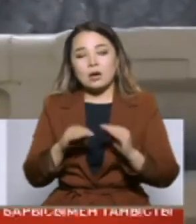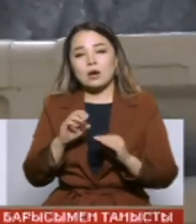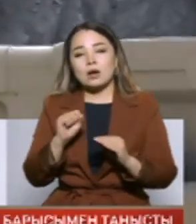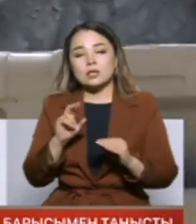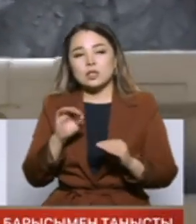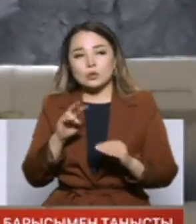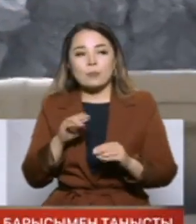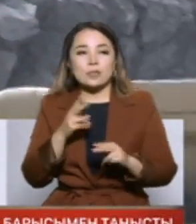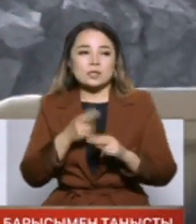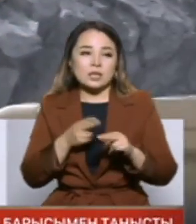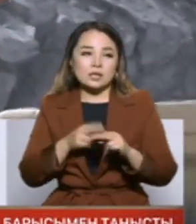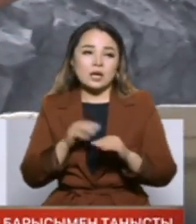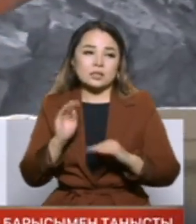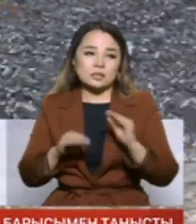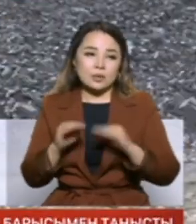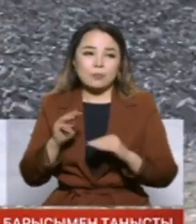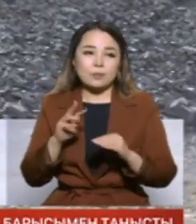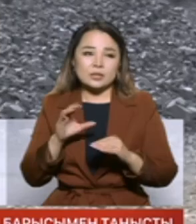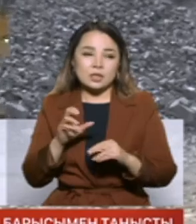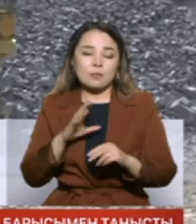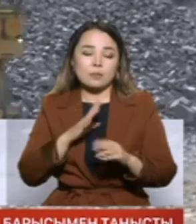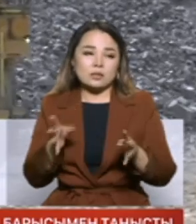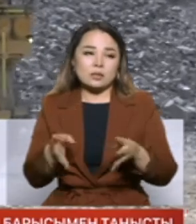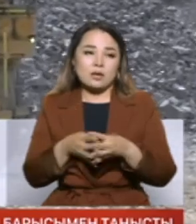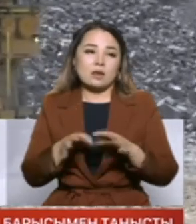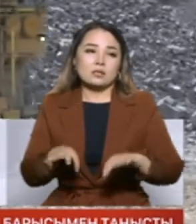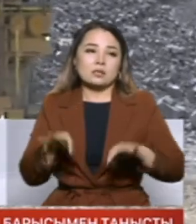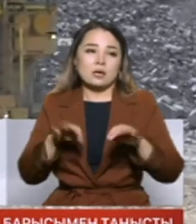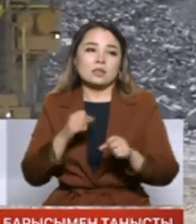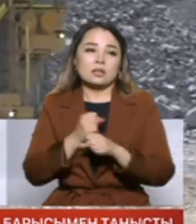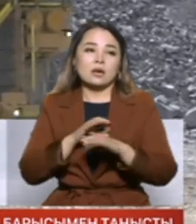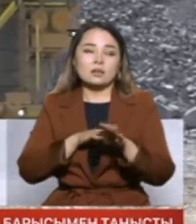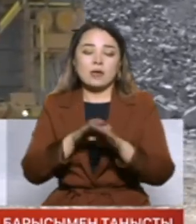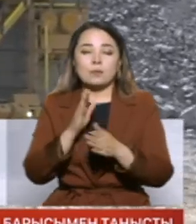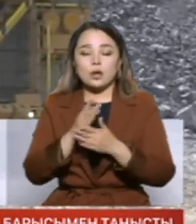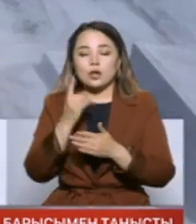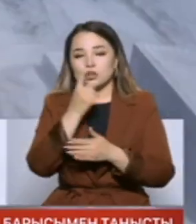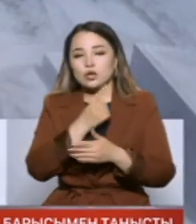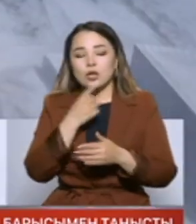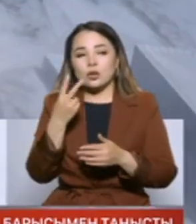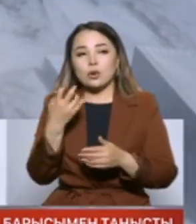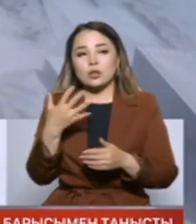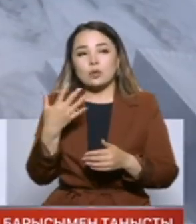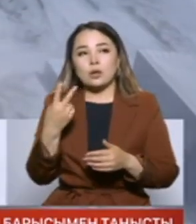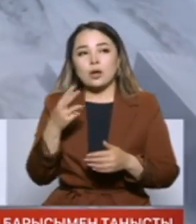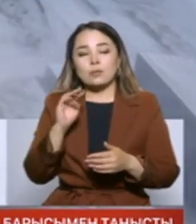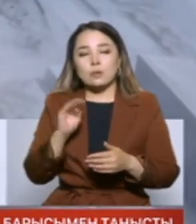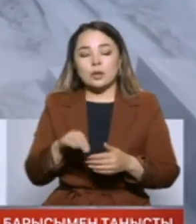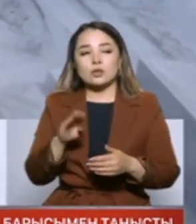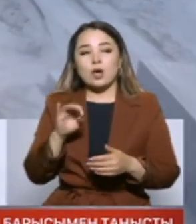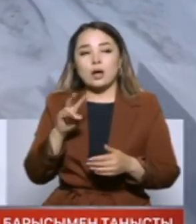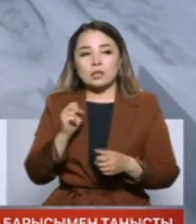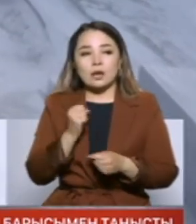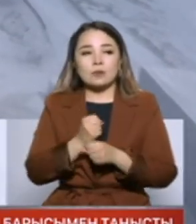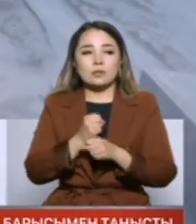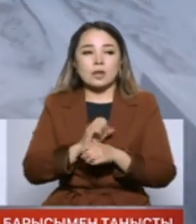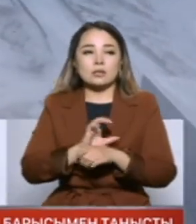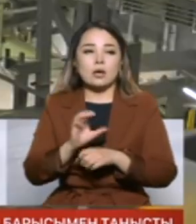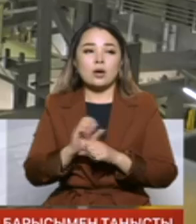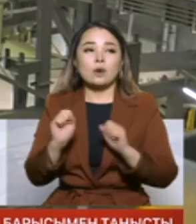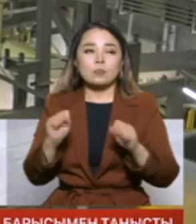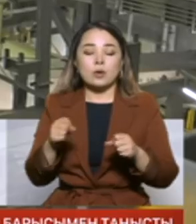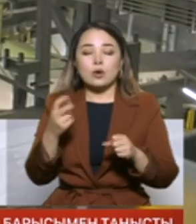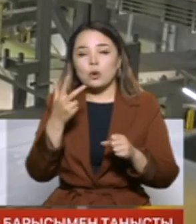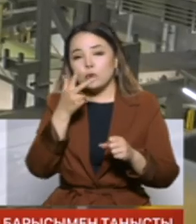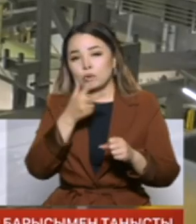мыс және сульфидті кеннен мыс концентраты өндіріледі. Өндіріс орны жылына 252 мың тонна мыс өндіруге қауқарлы. Биыл